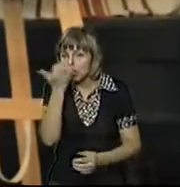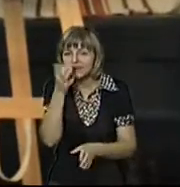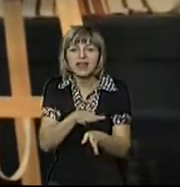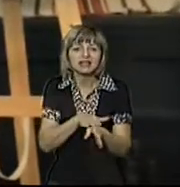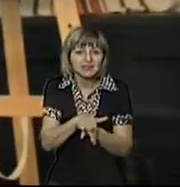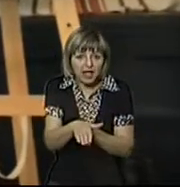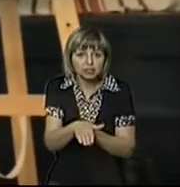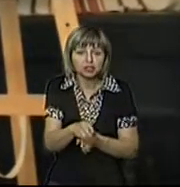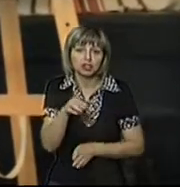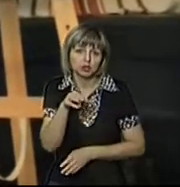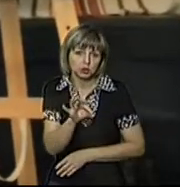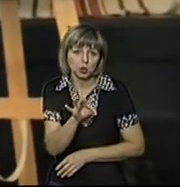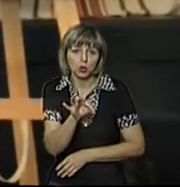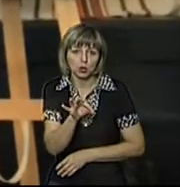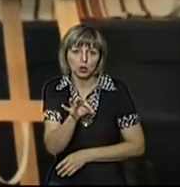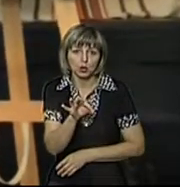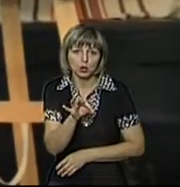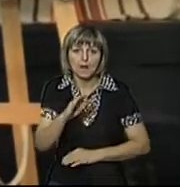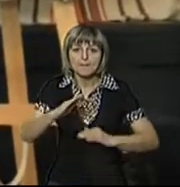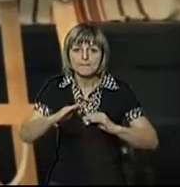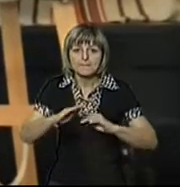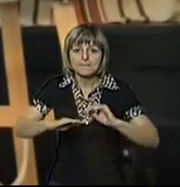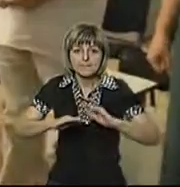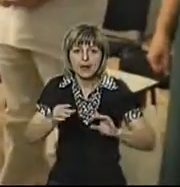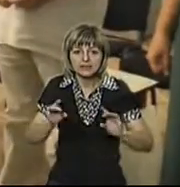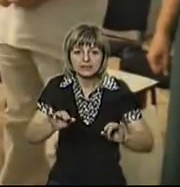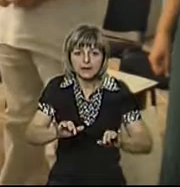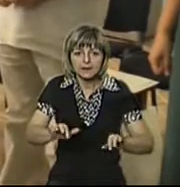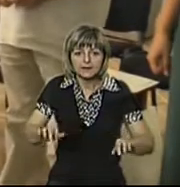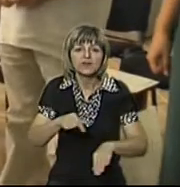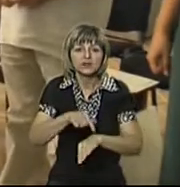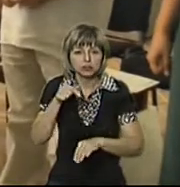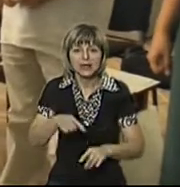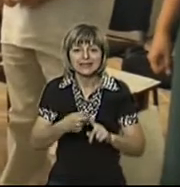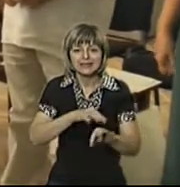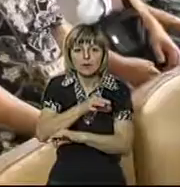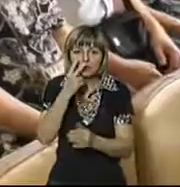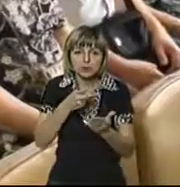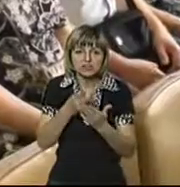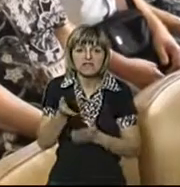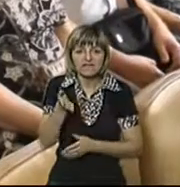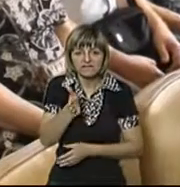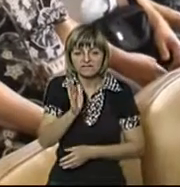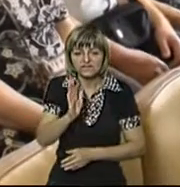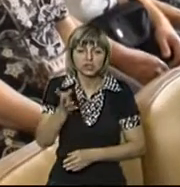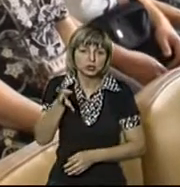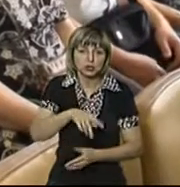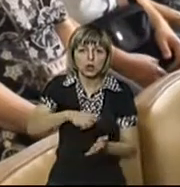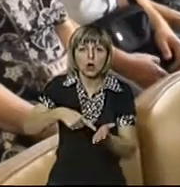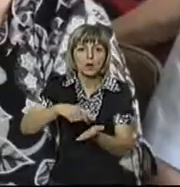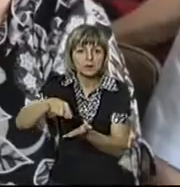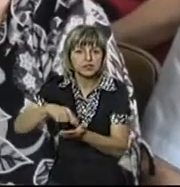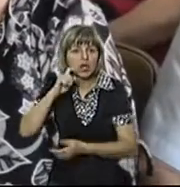зрячий, то це пальчиками відчує. Проєкт «Бачити серцем» показали у 4 українських містах. Його